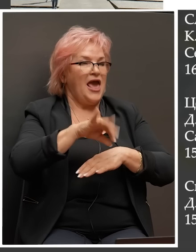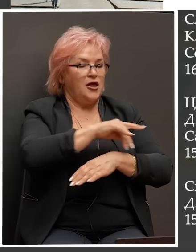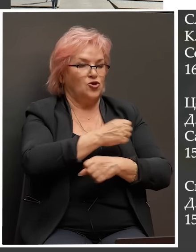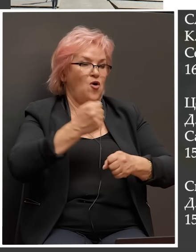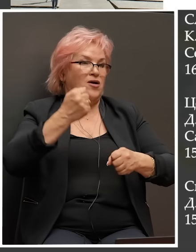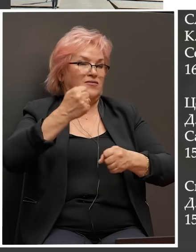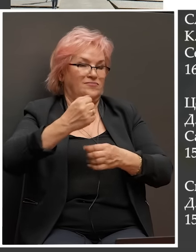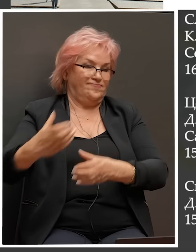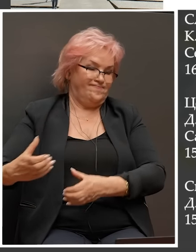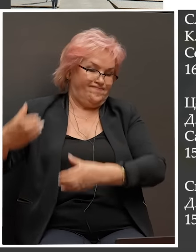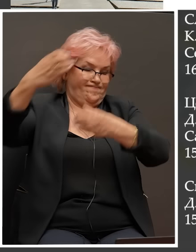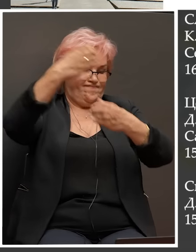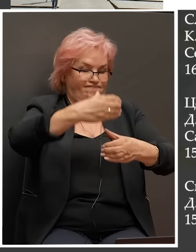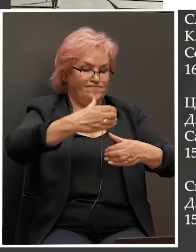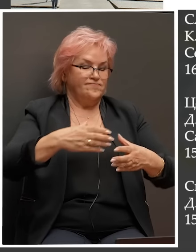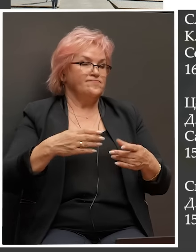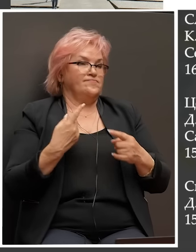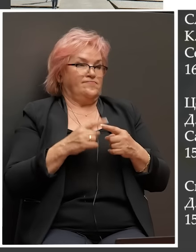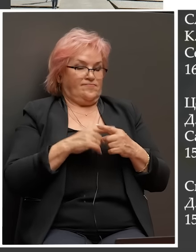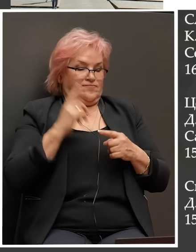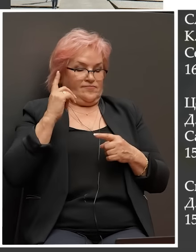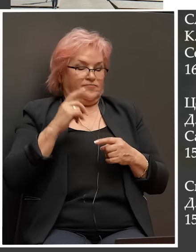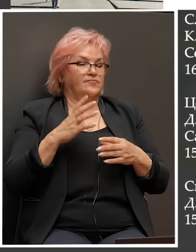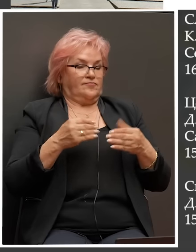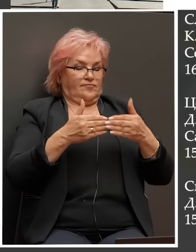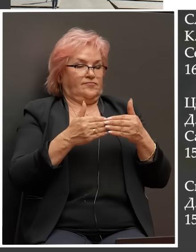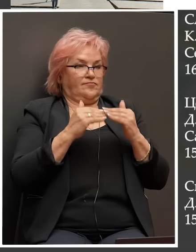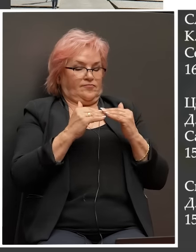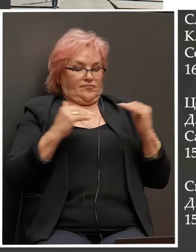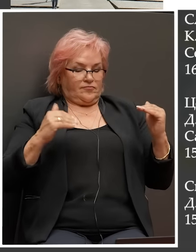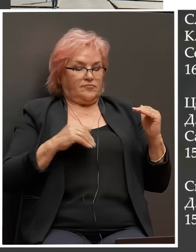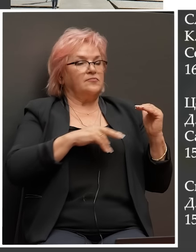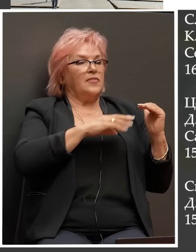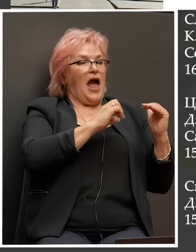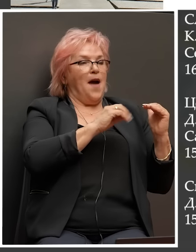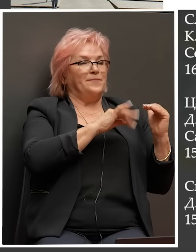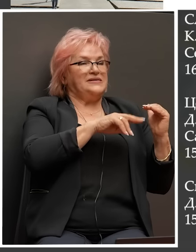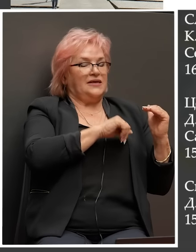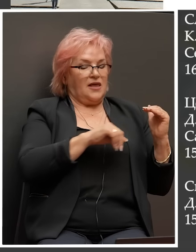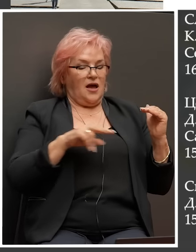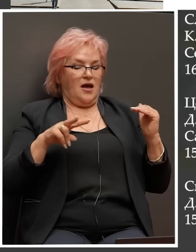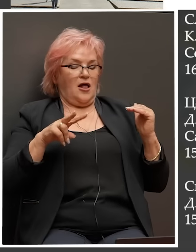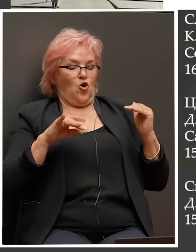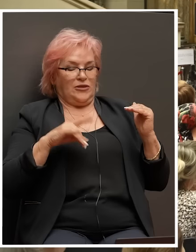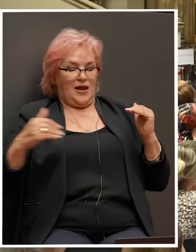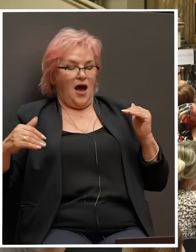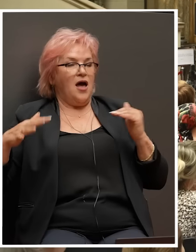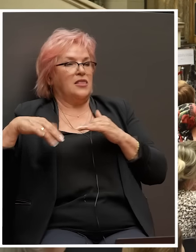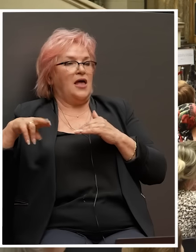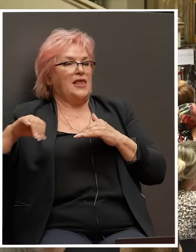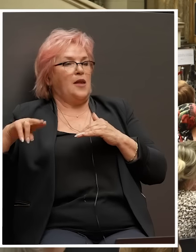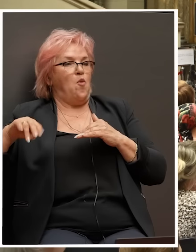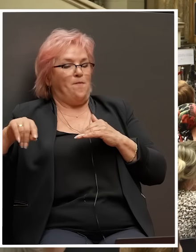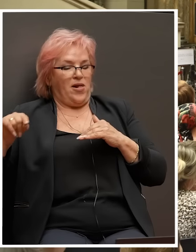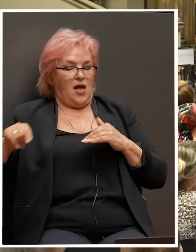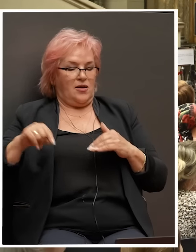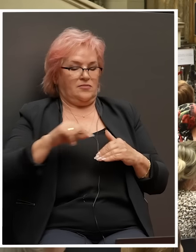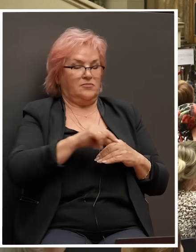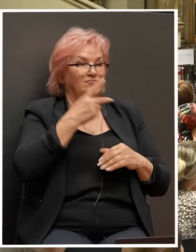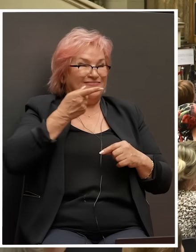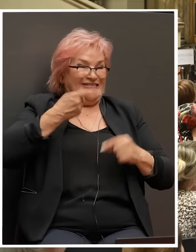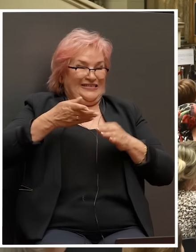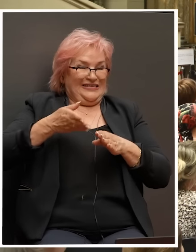перед Санта-Марией Маджоре, апсидой, перед Сан-Джованни Латерана и на Пьяцца дель Пополо. Таким образом, если мы с вами